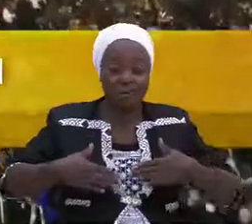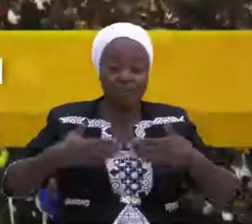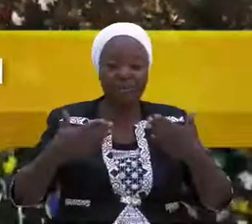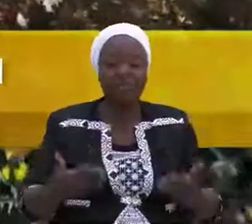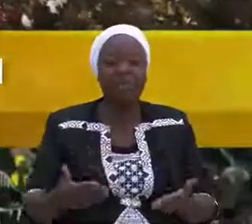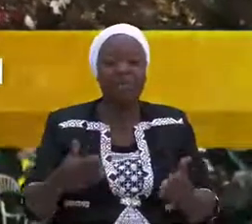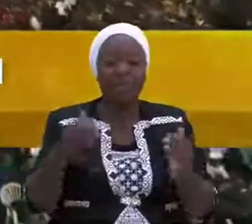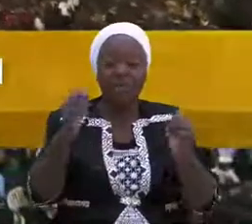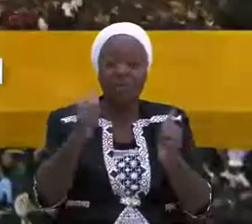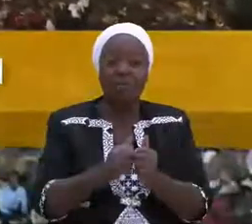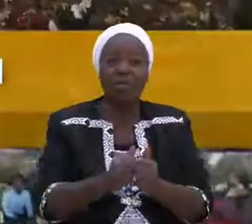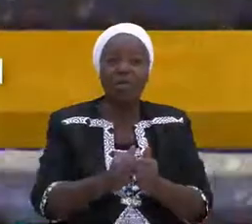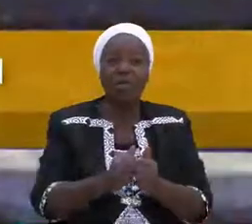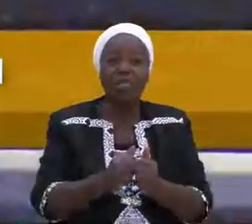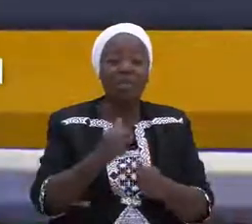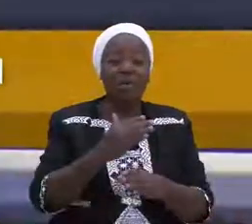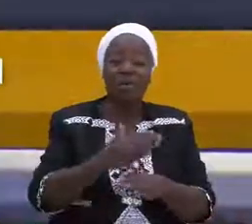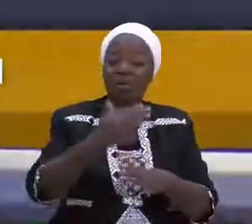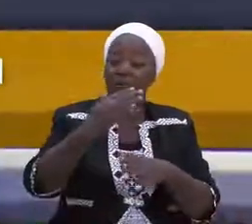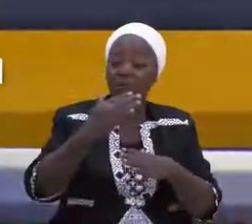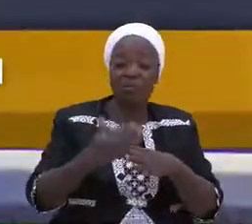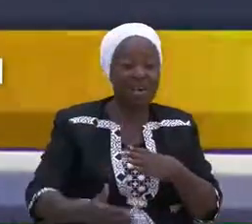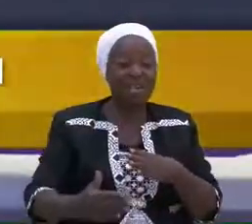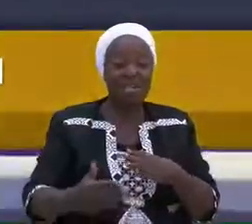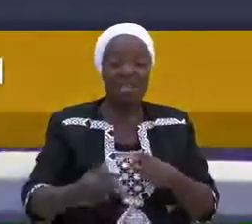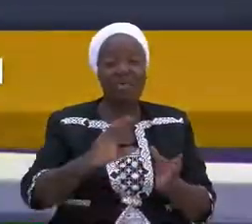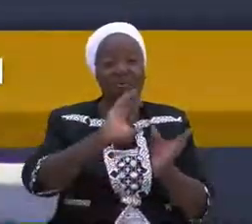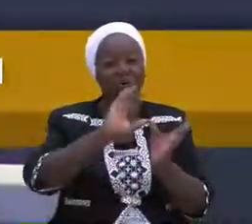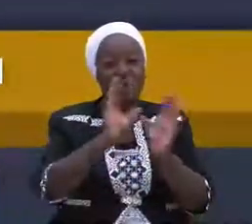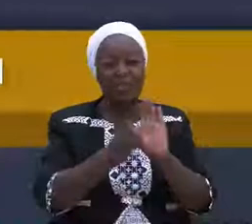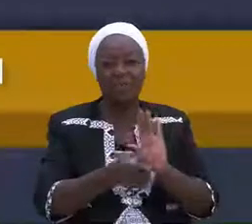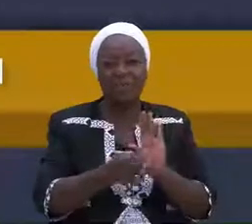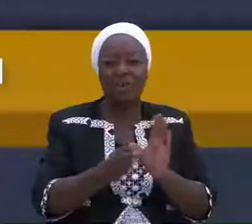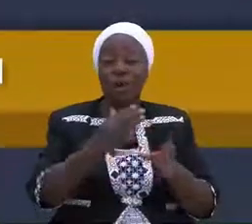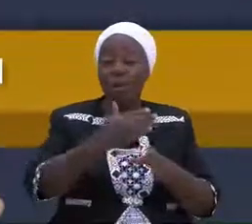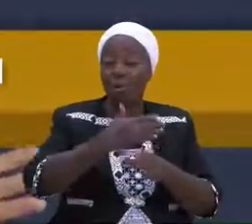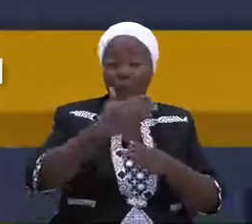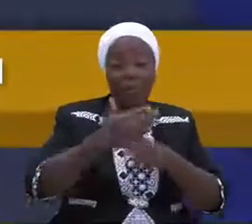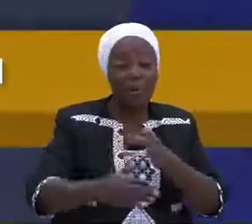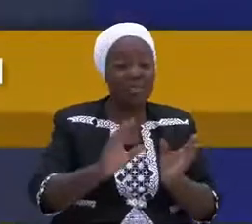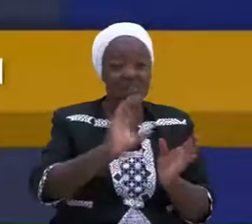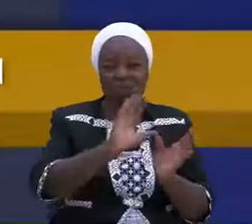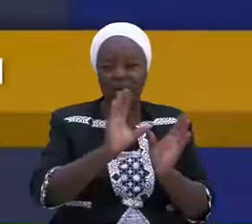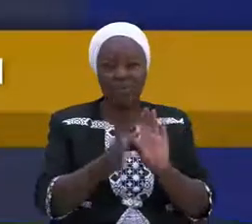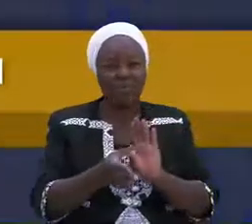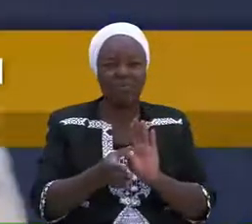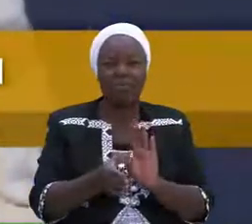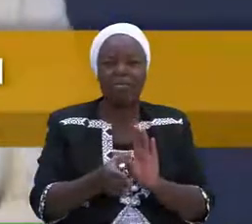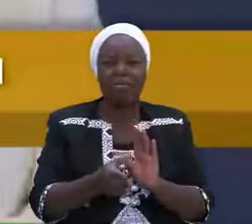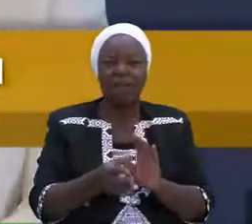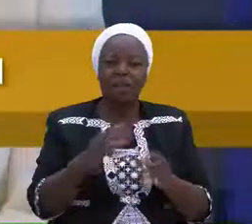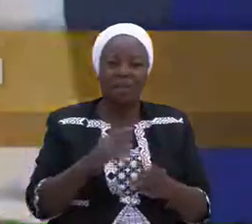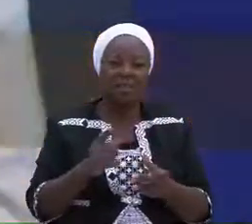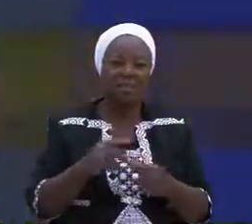La manifestation de la confession avec la conversion complète. Avec la conversion complète. Si